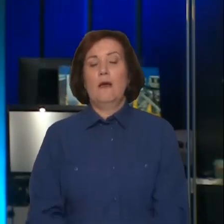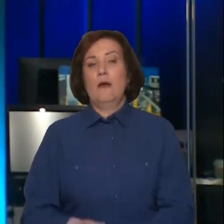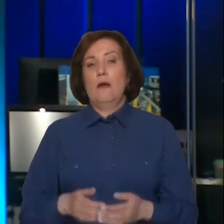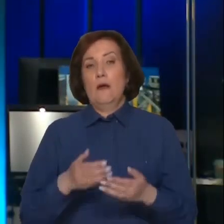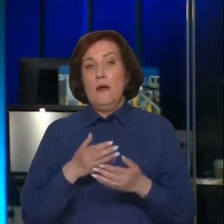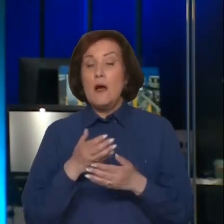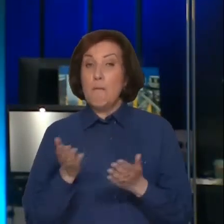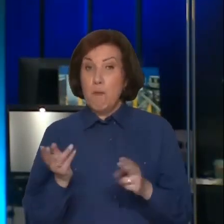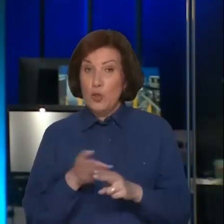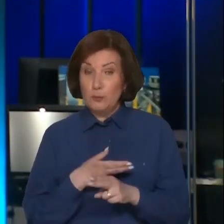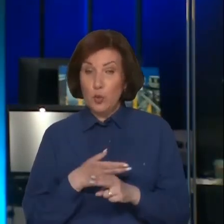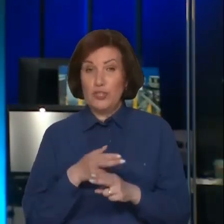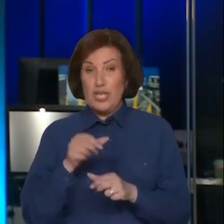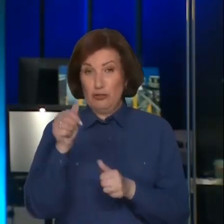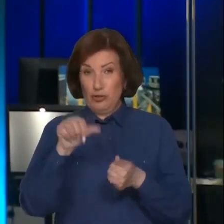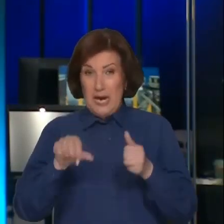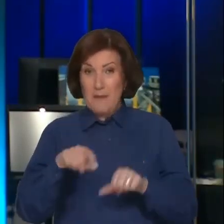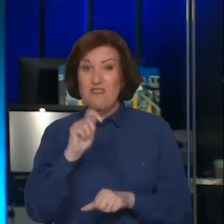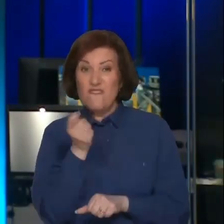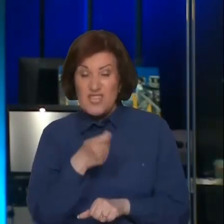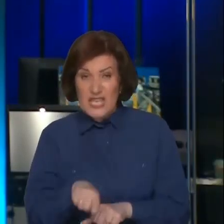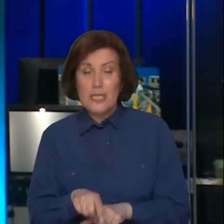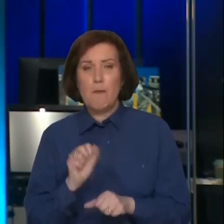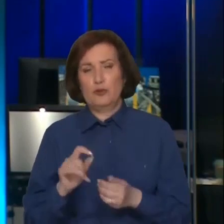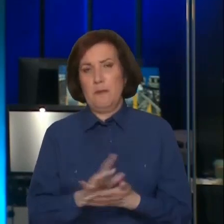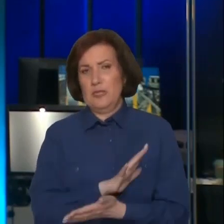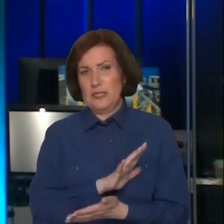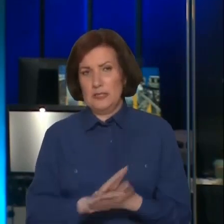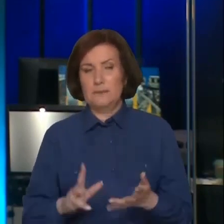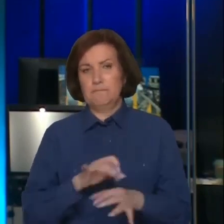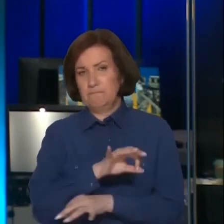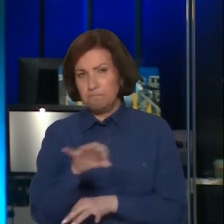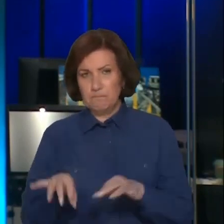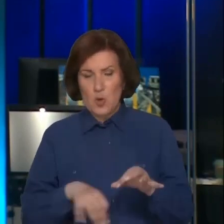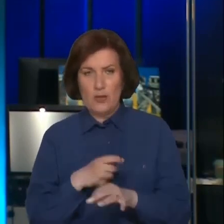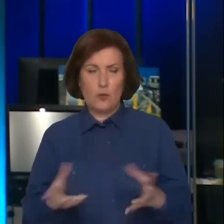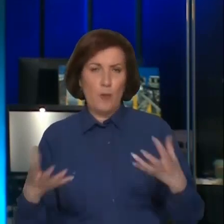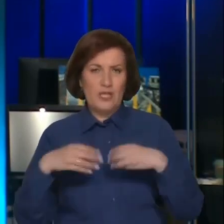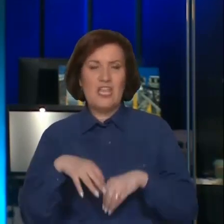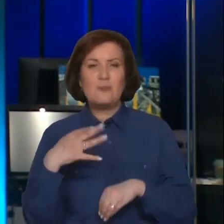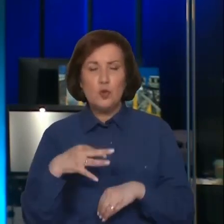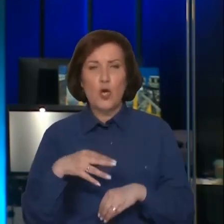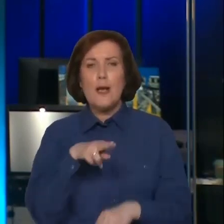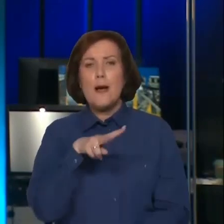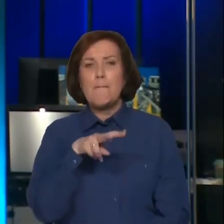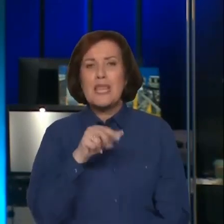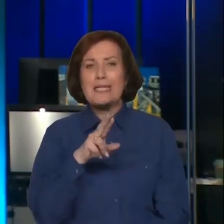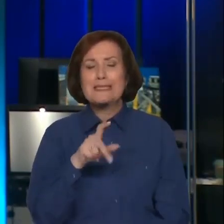Позбутися шрамів війни можна безкоштовно. Благодійний проєкт «Ноускар» об'єднав 40 пластичних хірургів з усієї країни. Заявки на реконструкцію